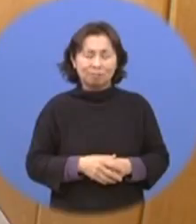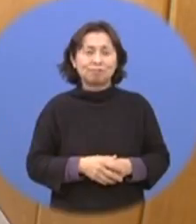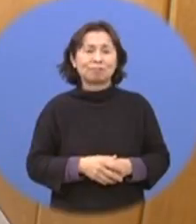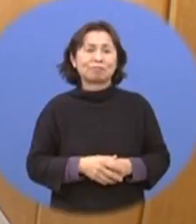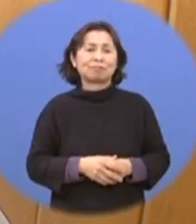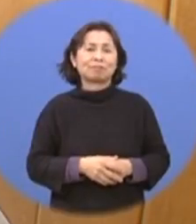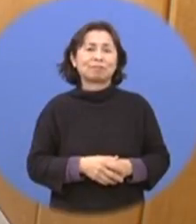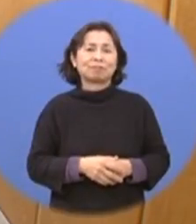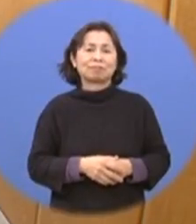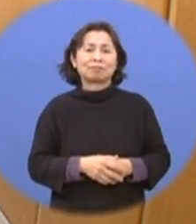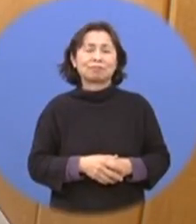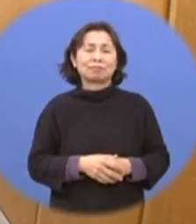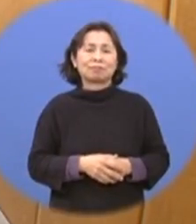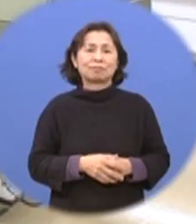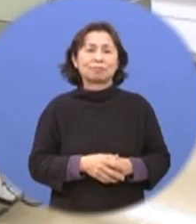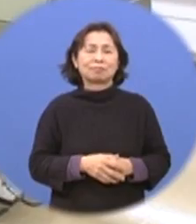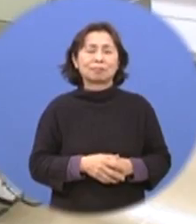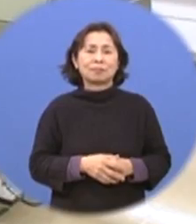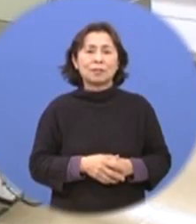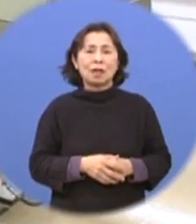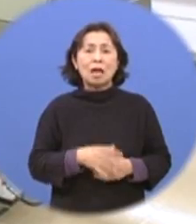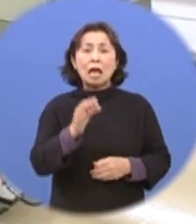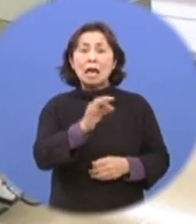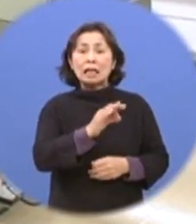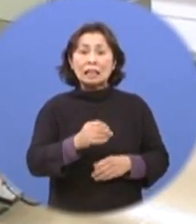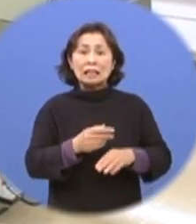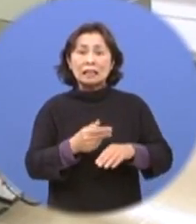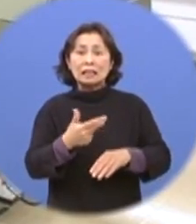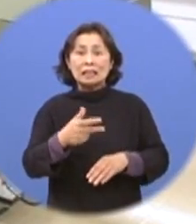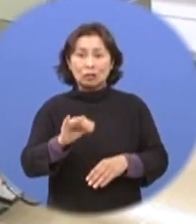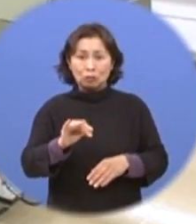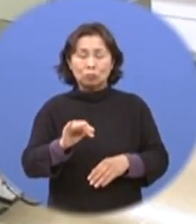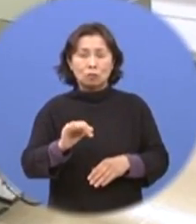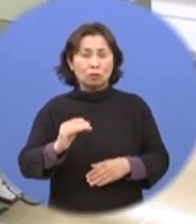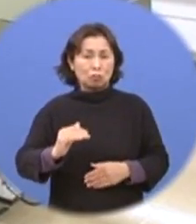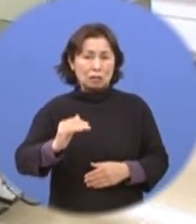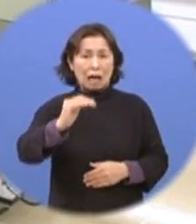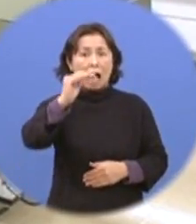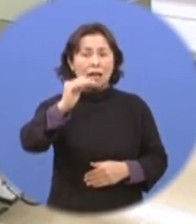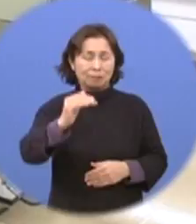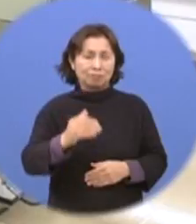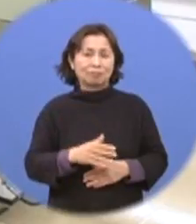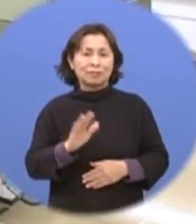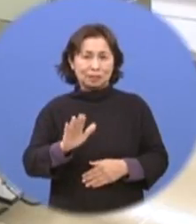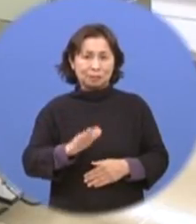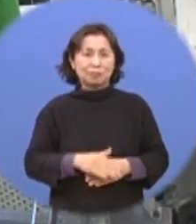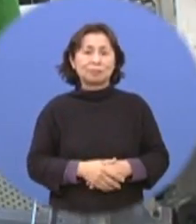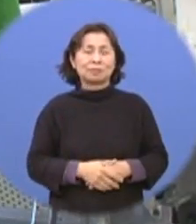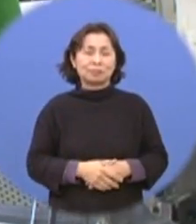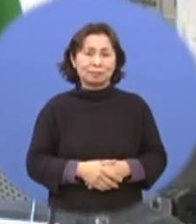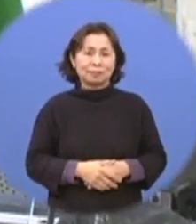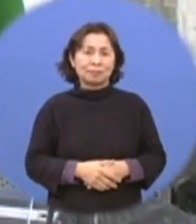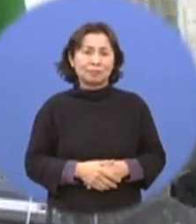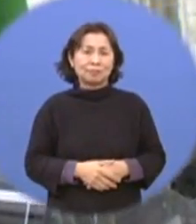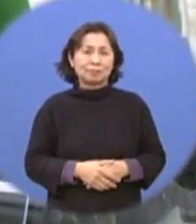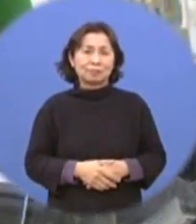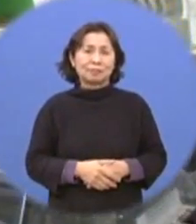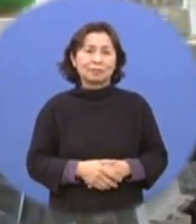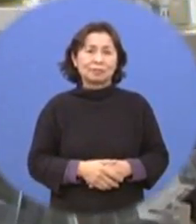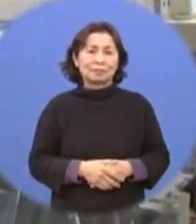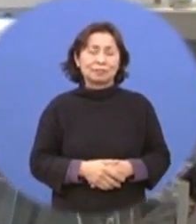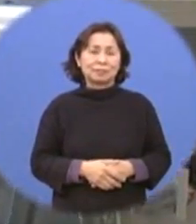綺麗であのまあ製品の品質も非常に高いのが編まれる議会になっています実際にお